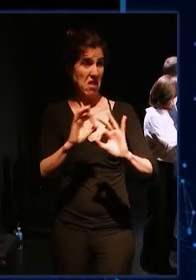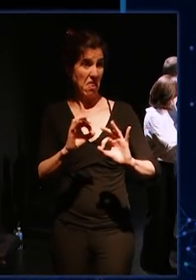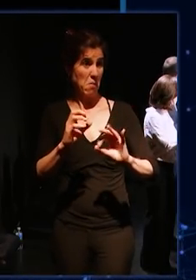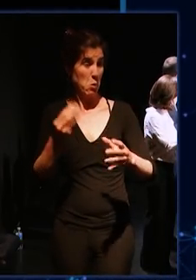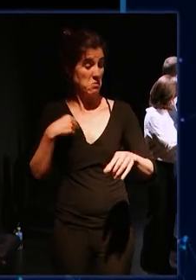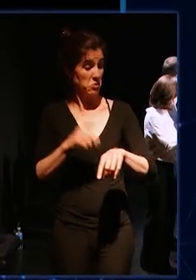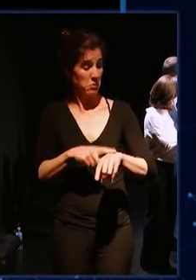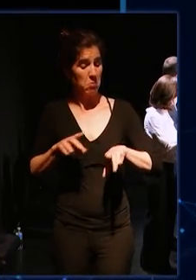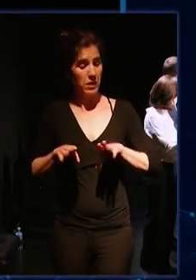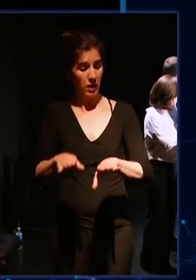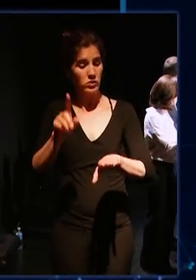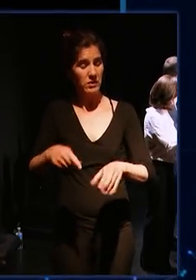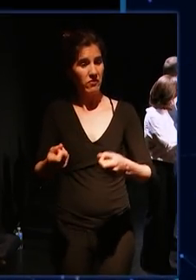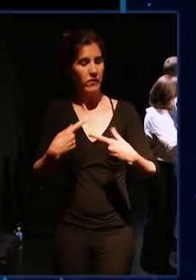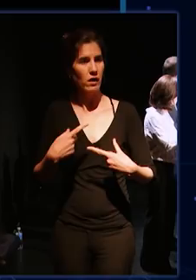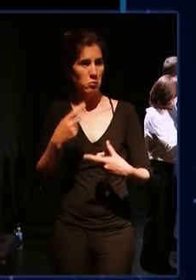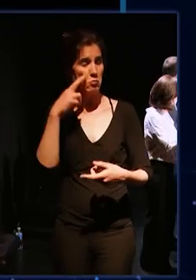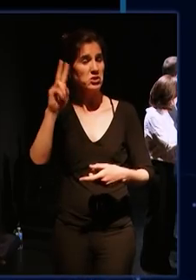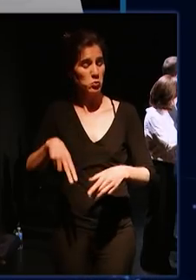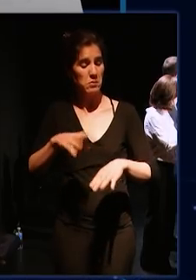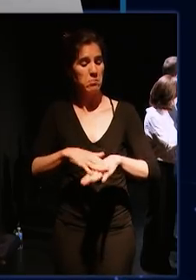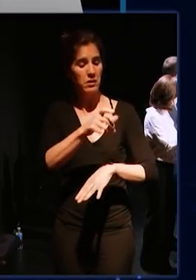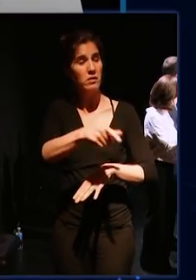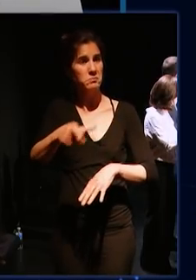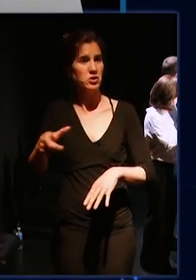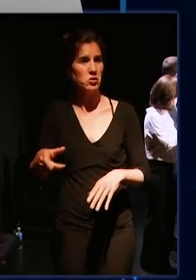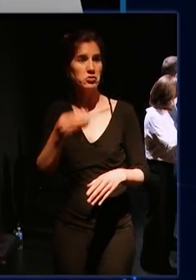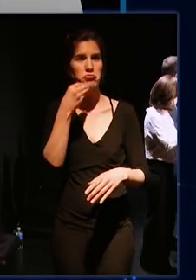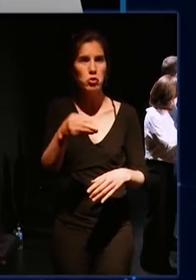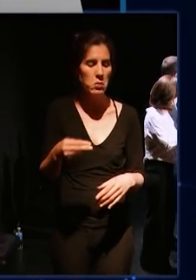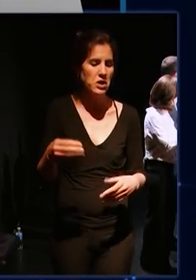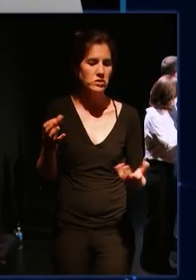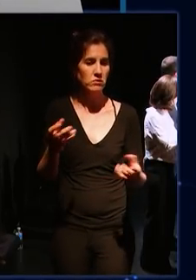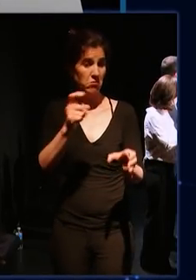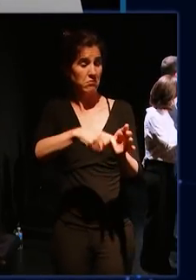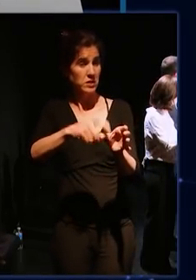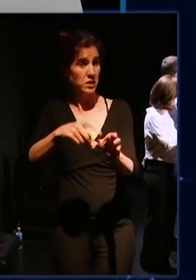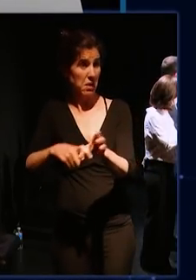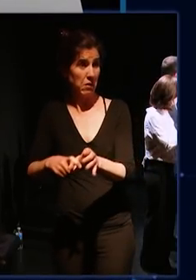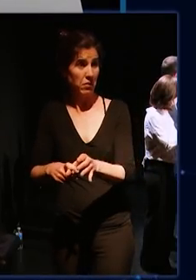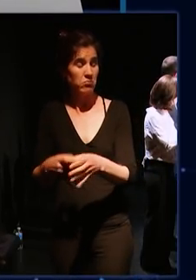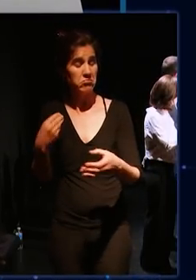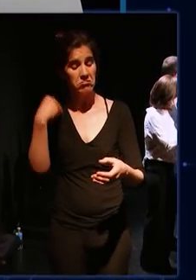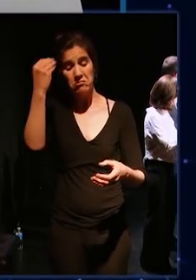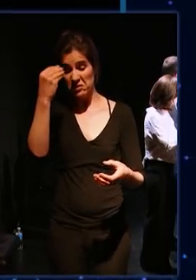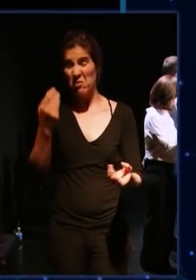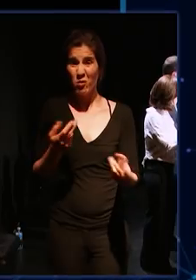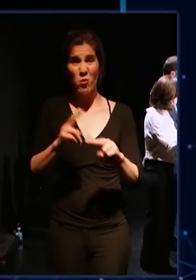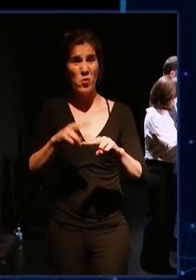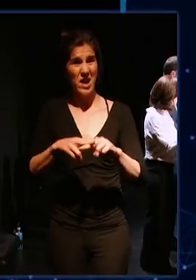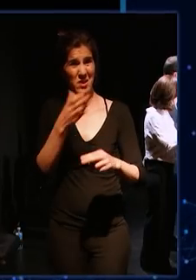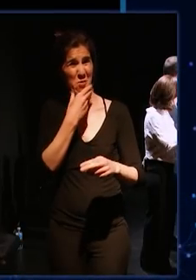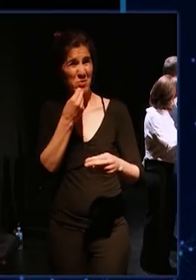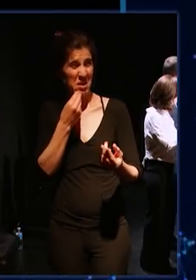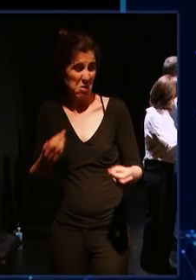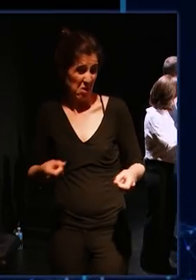reconeixement a la ciutadania, no? Als joves que hi participaven, i crec que era un acte força maco i que no suposa cap